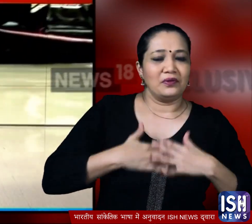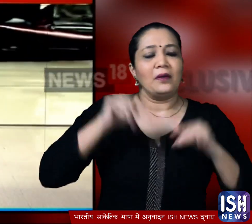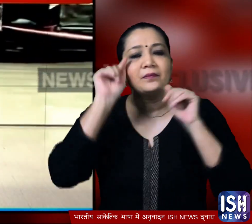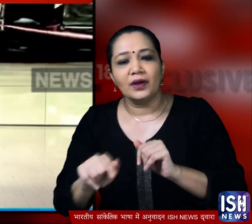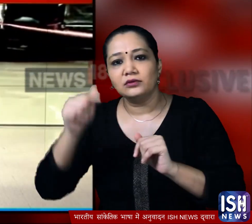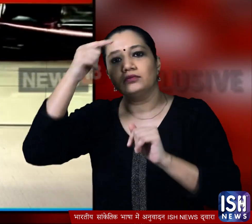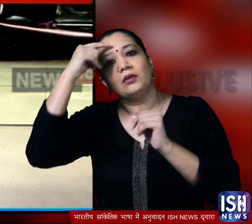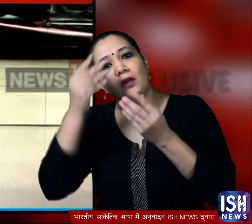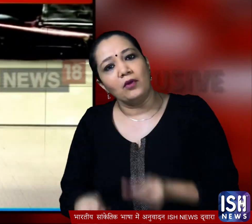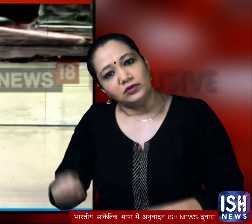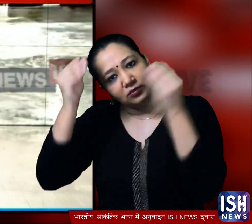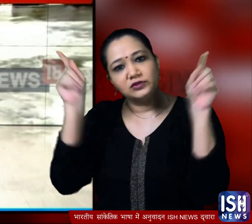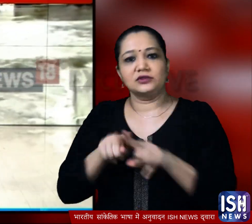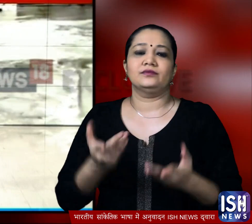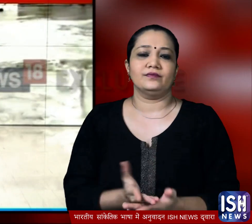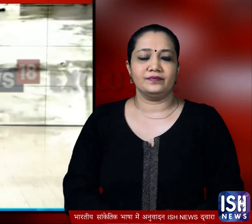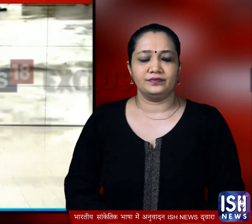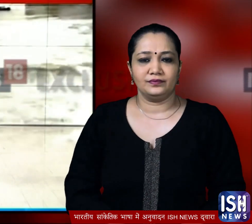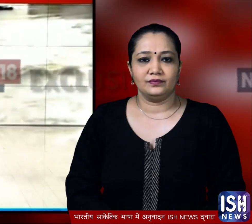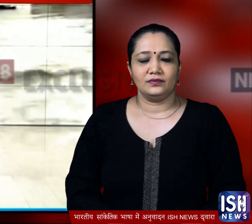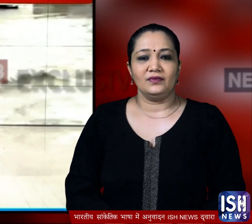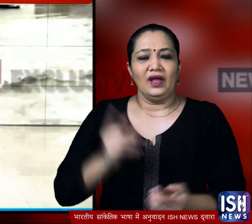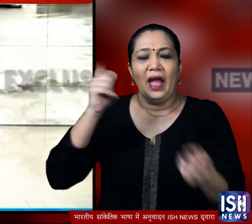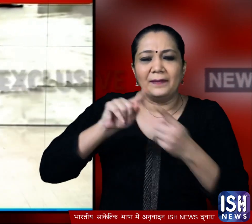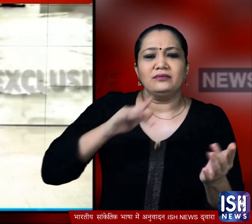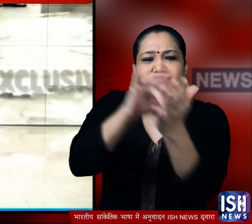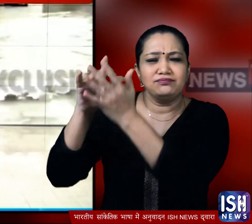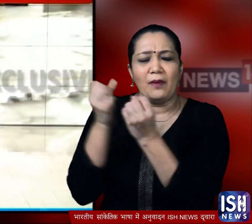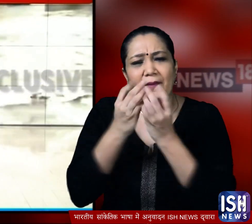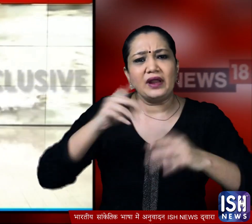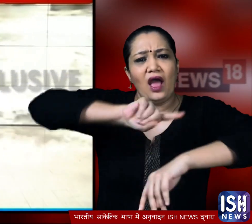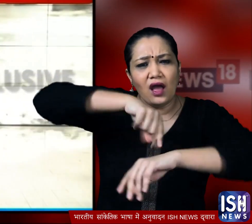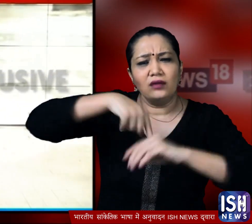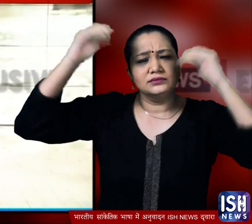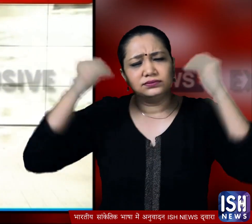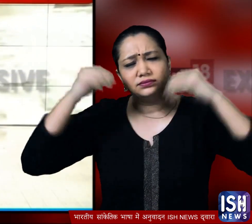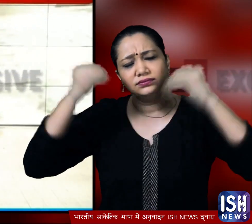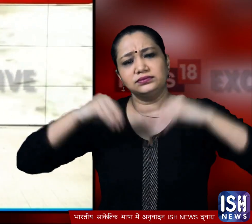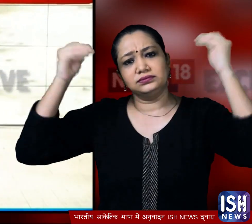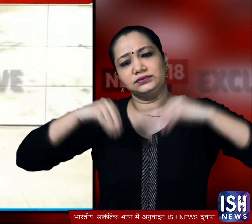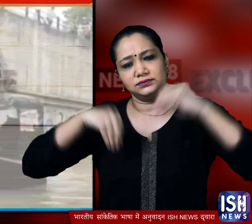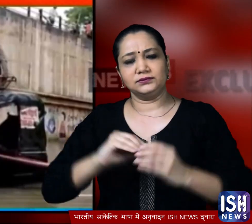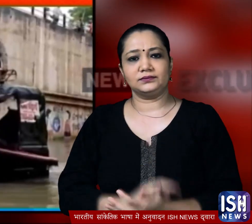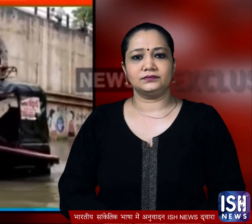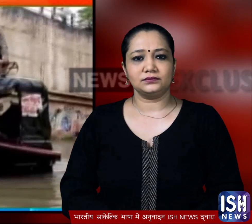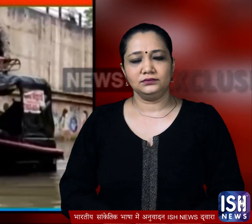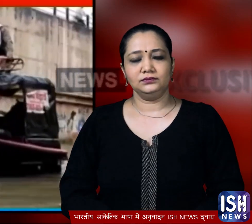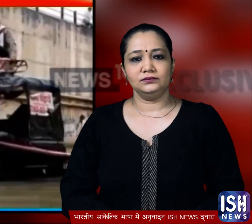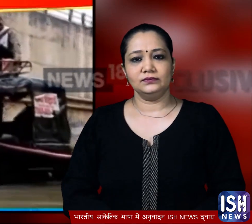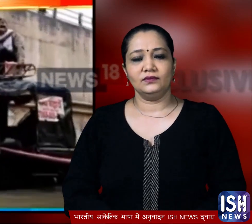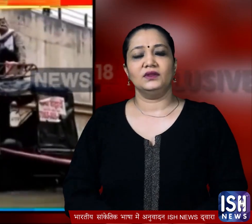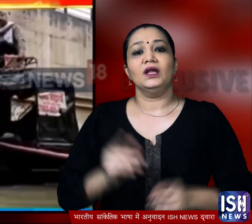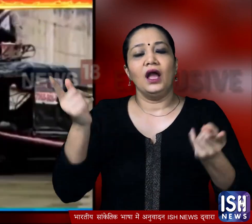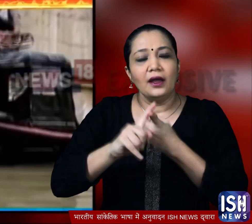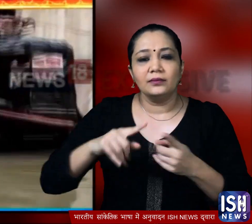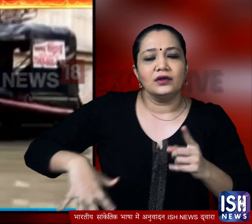वहीं उनकी मुसीबत भी बढ़ गई। इसकी नौबत तब आई जब जिले के कई इलाकों में घंटों तक आसमान से पानी बरसा। जिसका